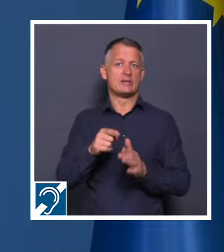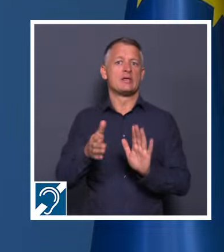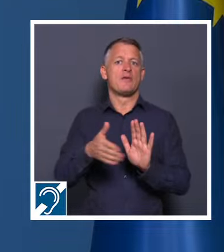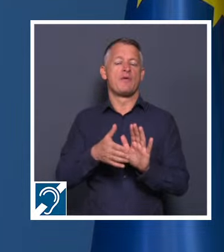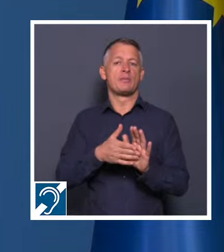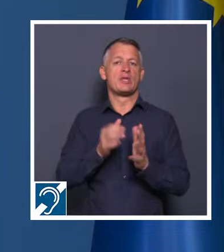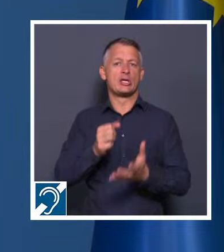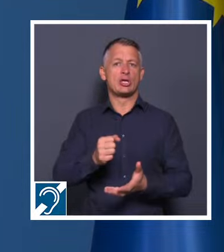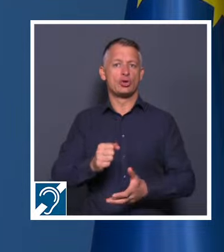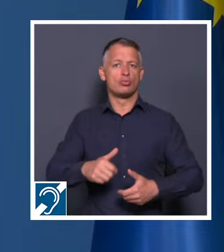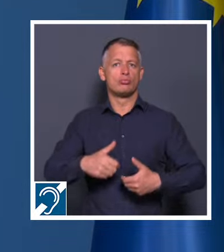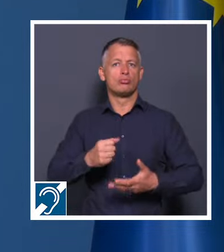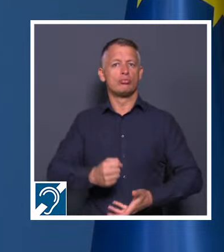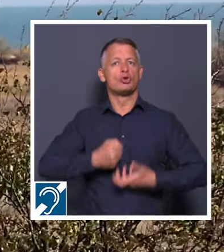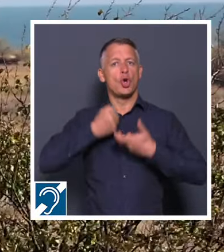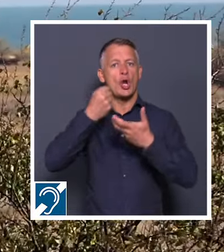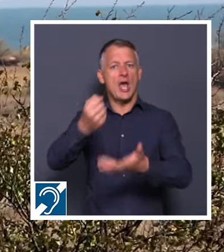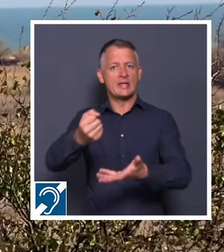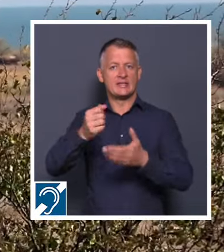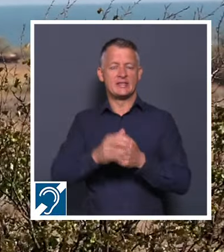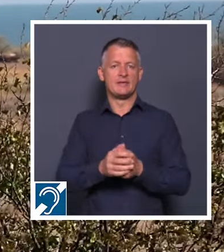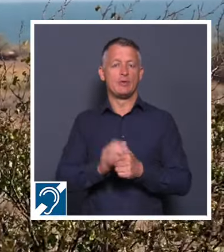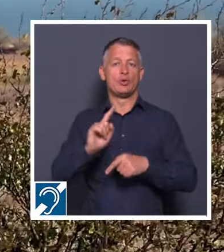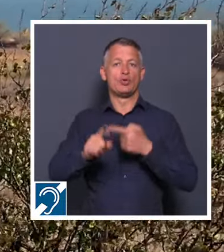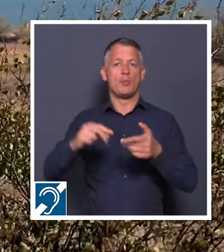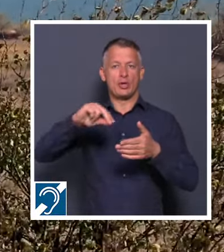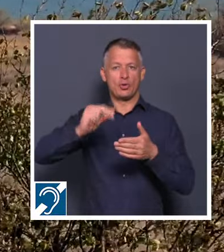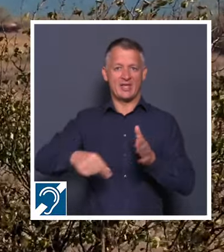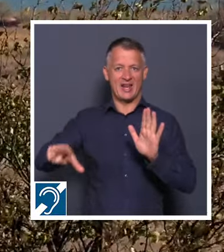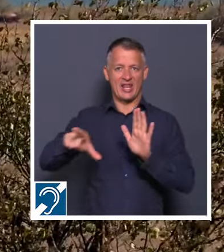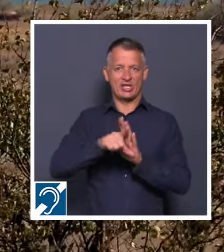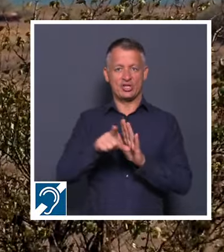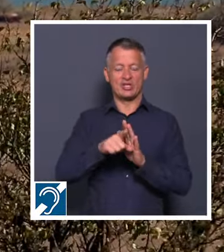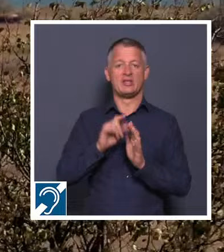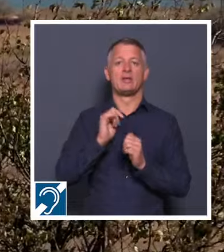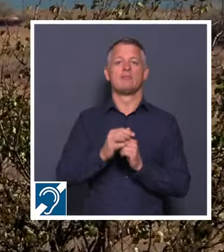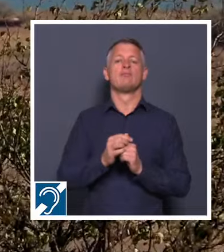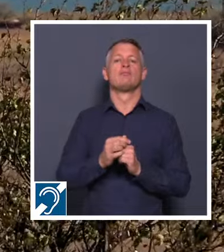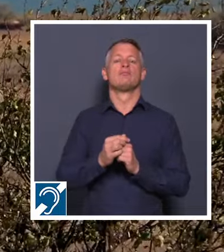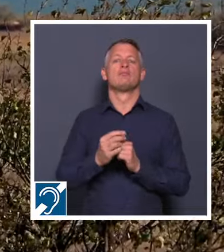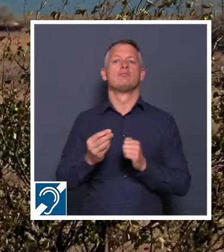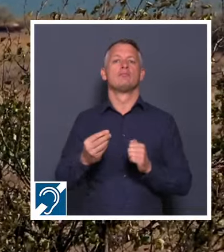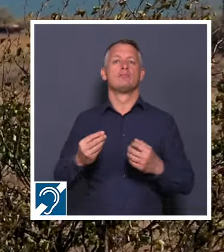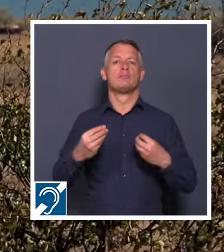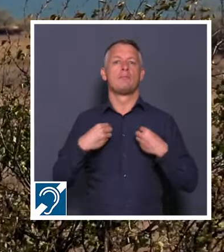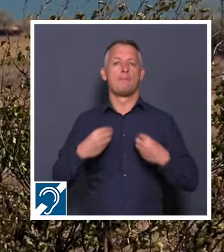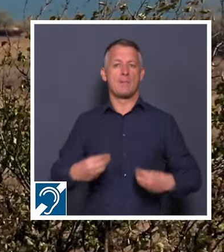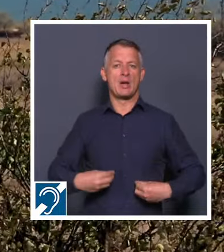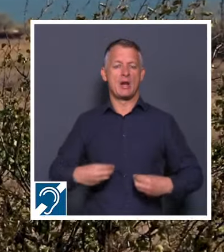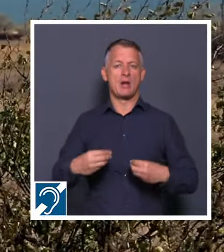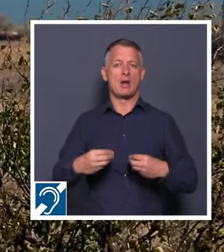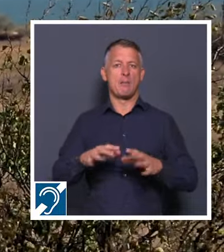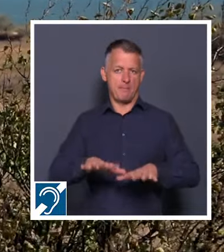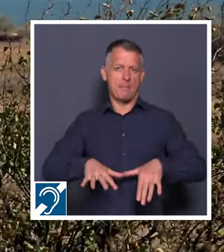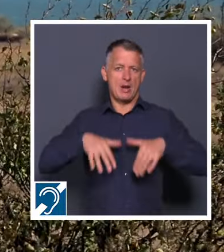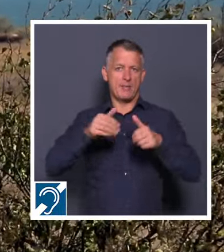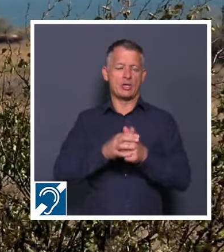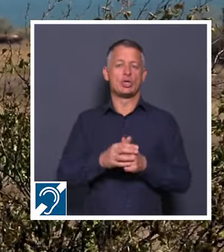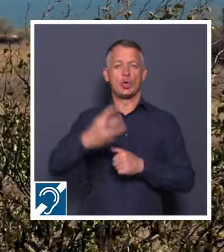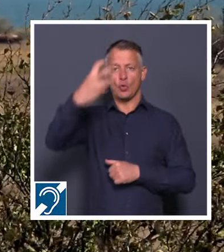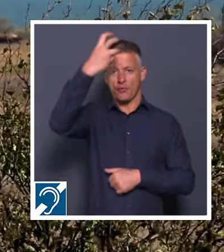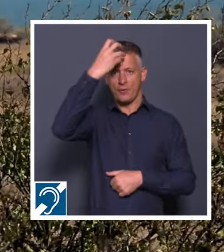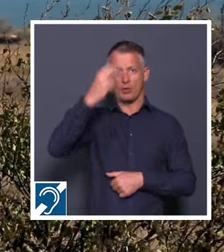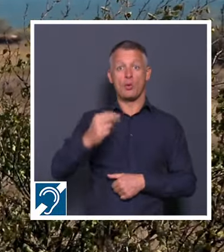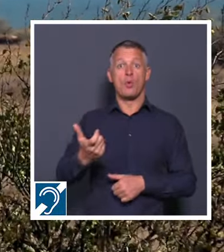donație către terți. După adoptarea legii de către Parlament, guvernul va putea emite hotărârea care va